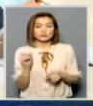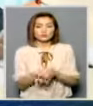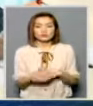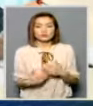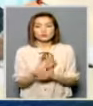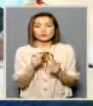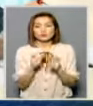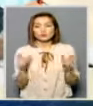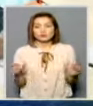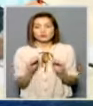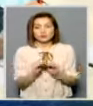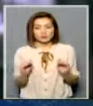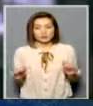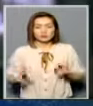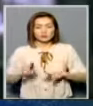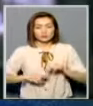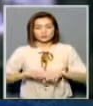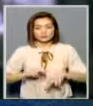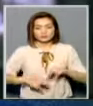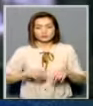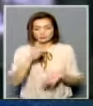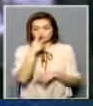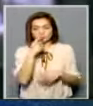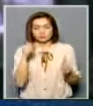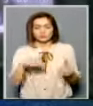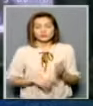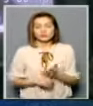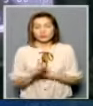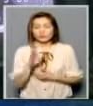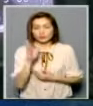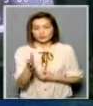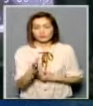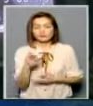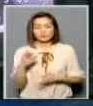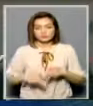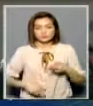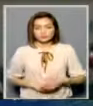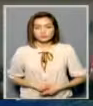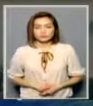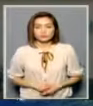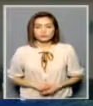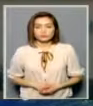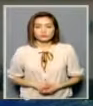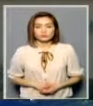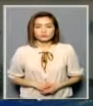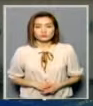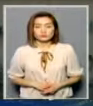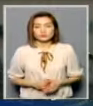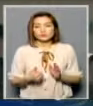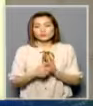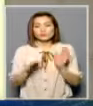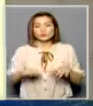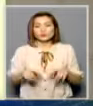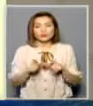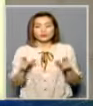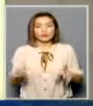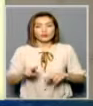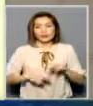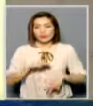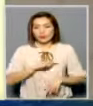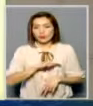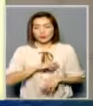жаңа мектеп пен балабақшаның құрылысы жақын арада басталып, осы жылы іргетасы қаланбақ. 600 орындық мектеп